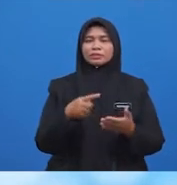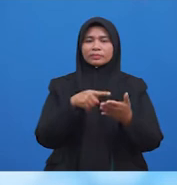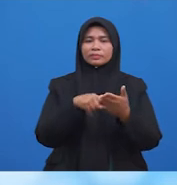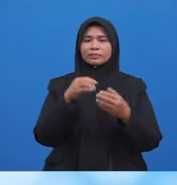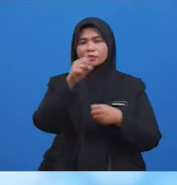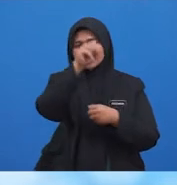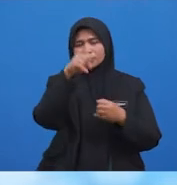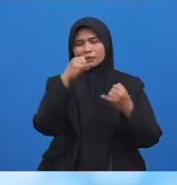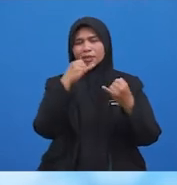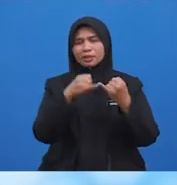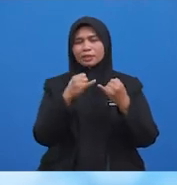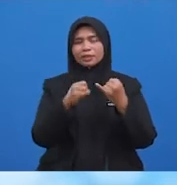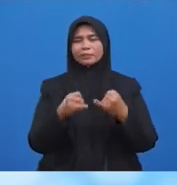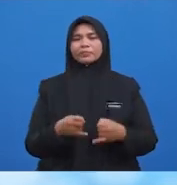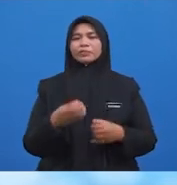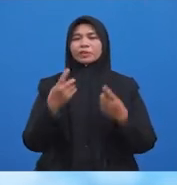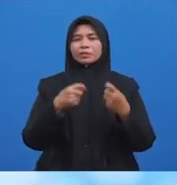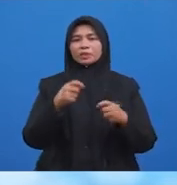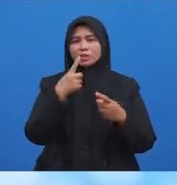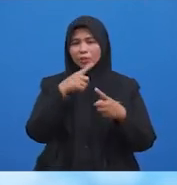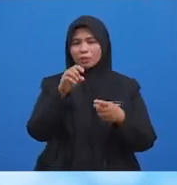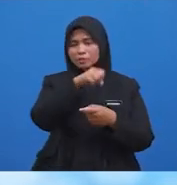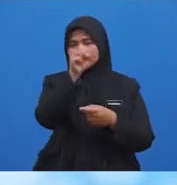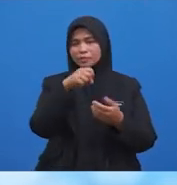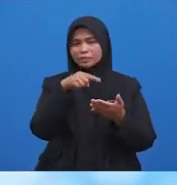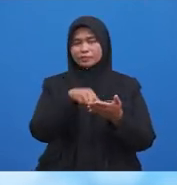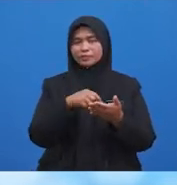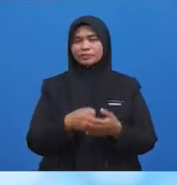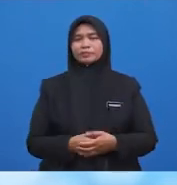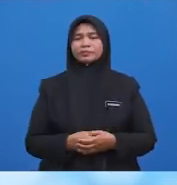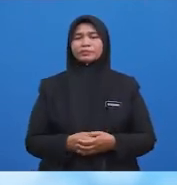terakhir juga jawab Soalnya ini